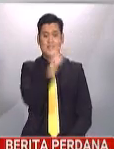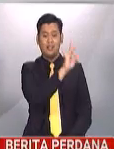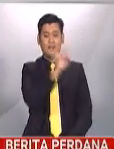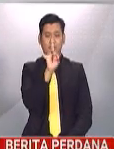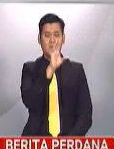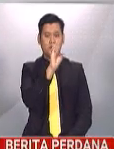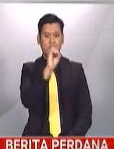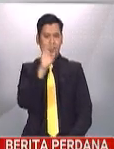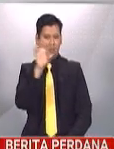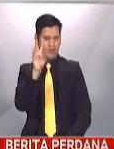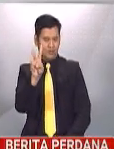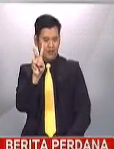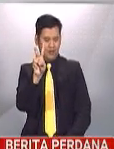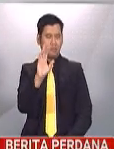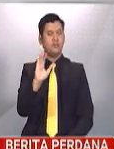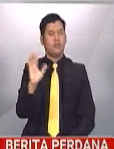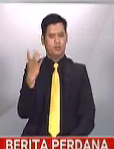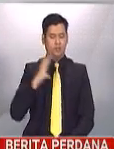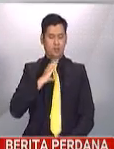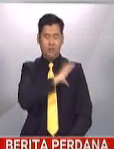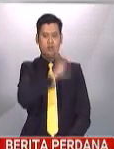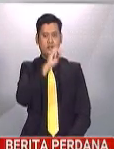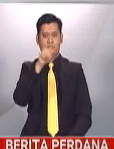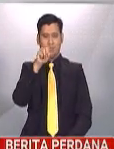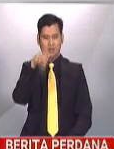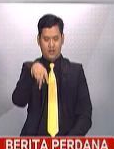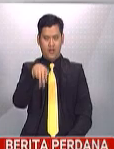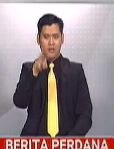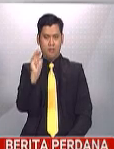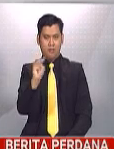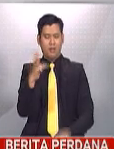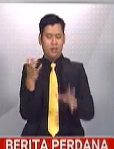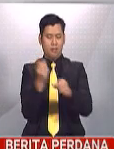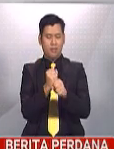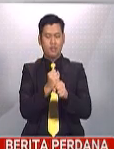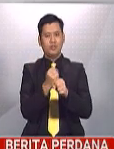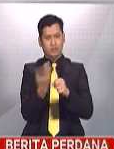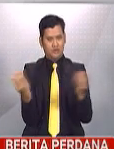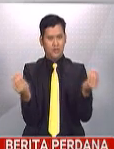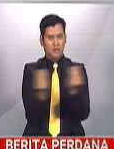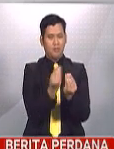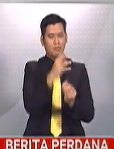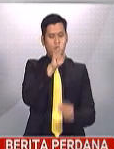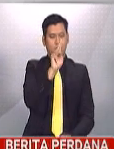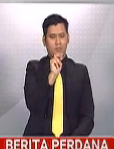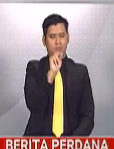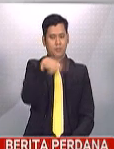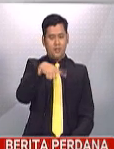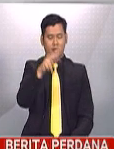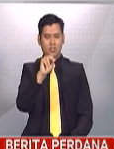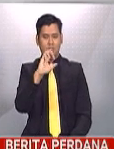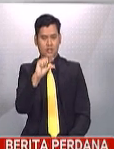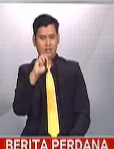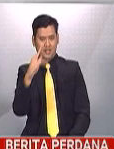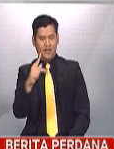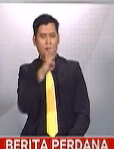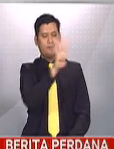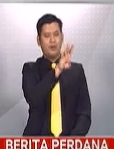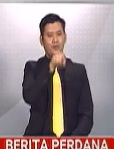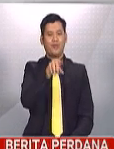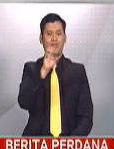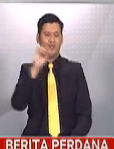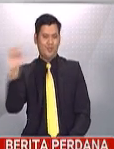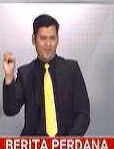802 jalan pemeriksaan STPM 2019 memperoleh purata nilai grade kumulatif PNGK 4.00. Angka